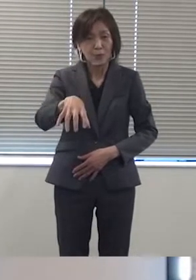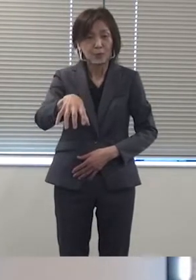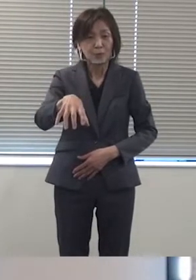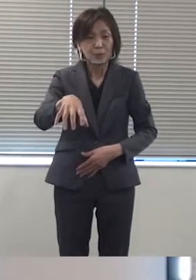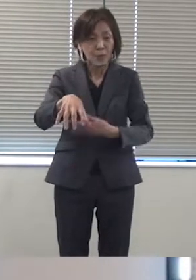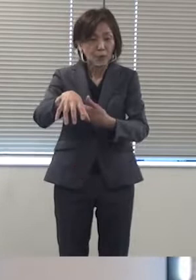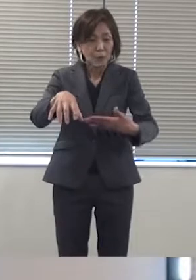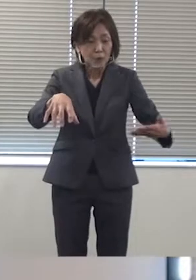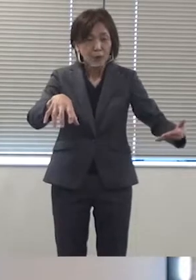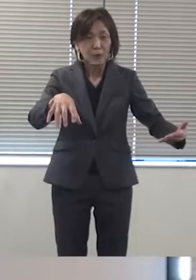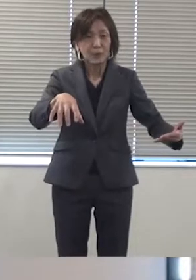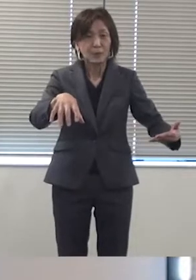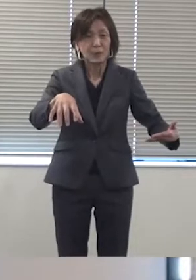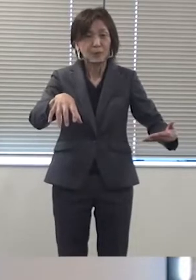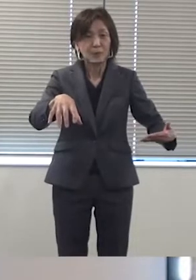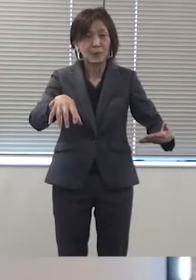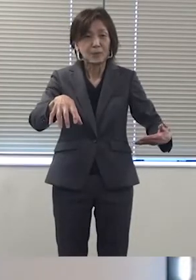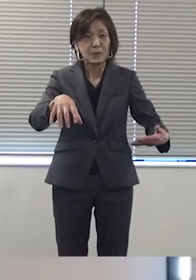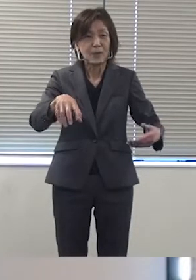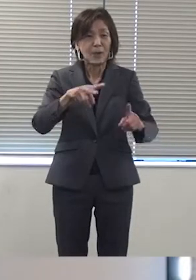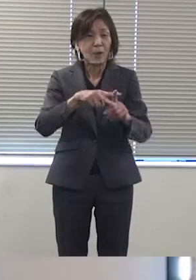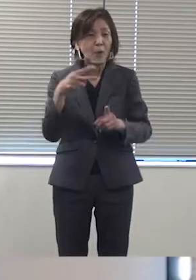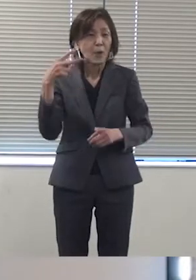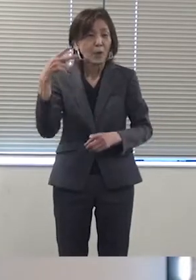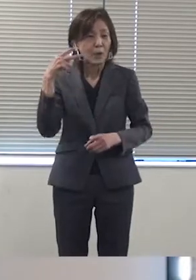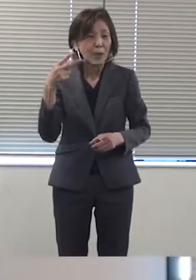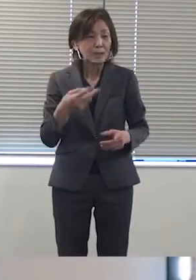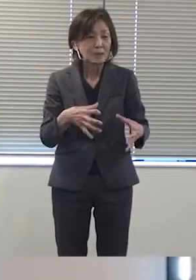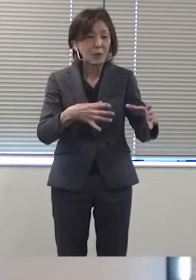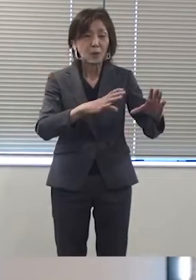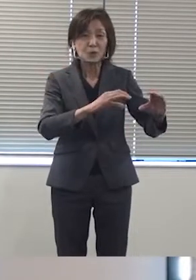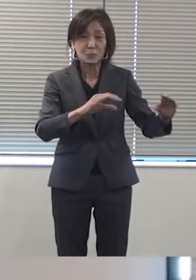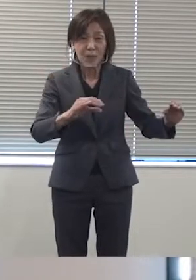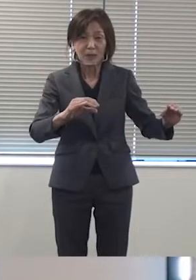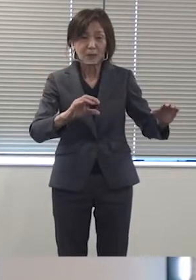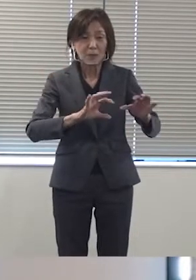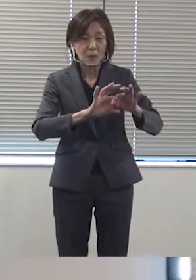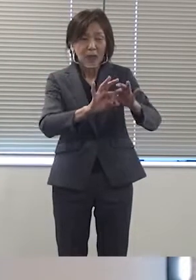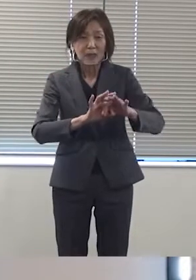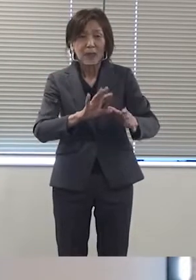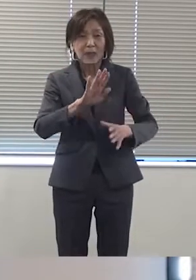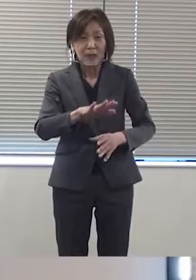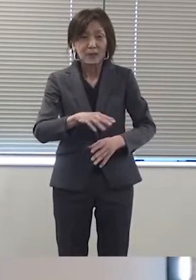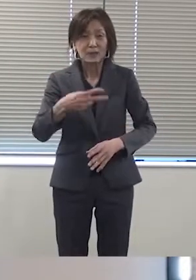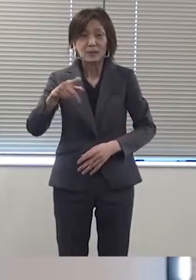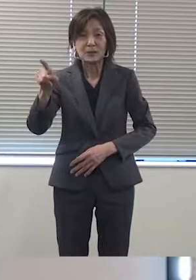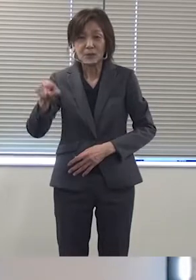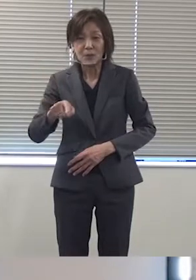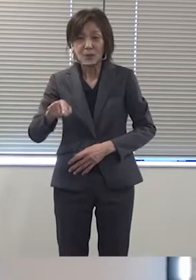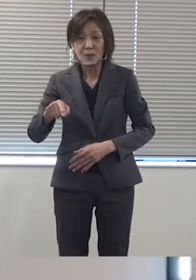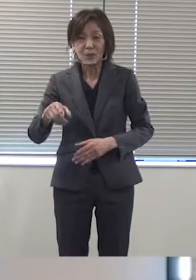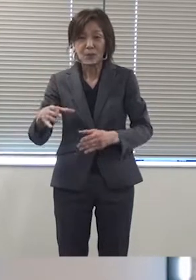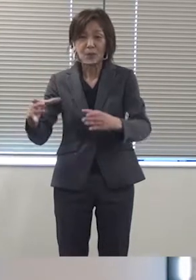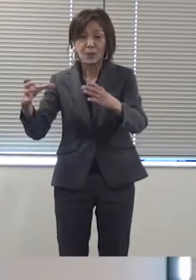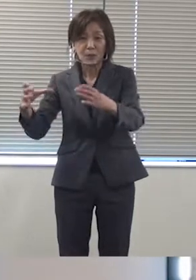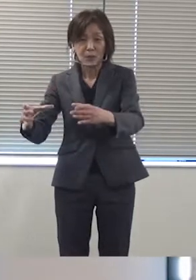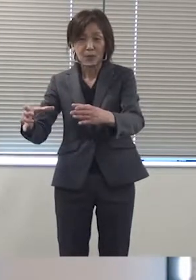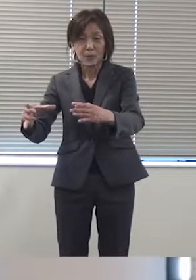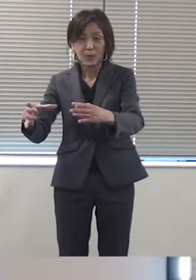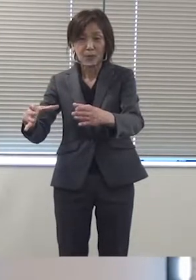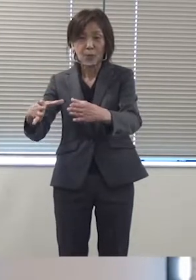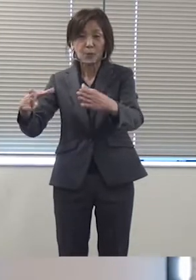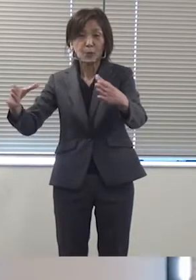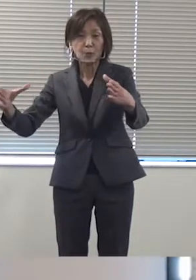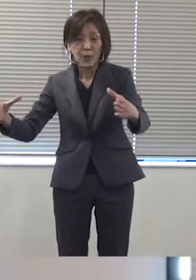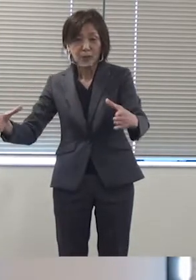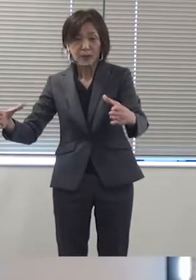ね、課題もありますので、二のポンプ場を、増設をして、この工事は終わったんですが、1000